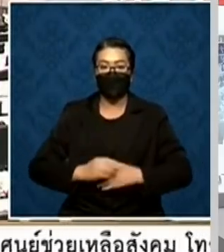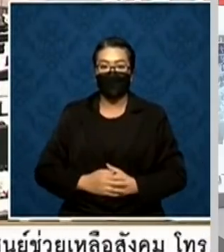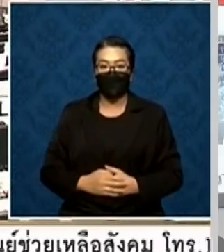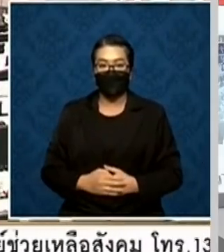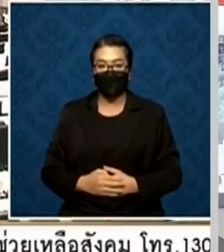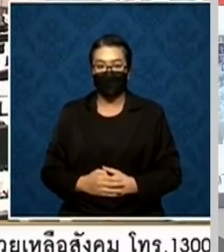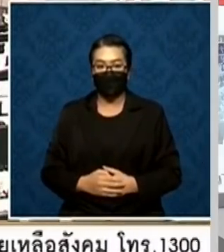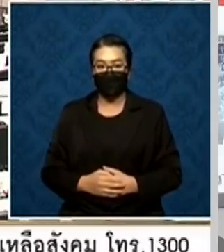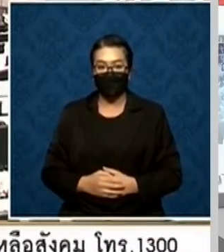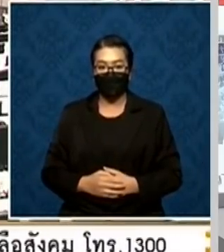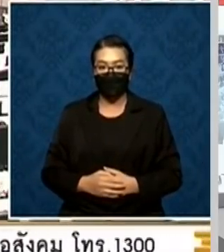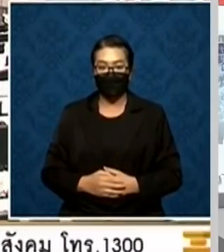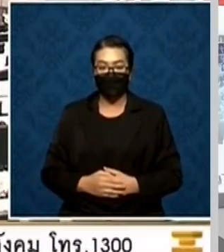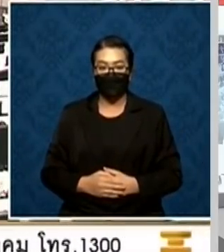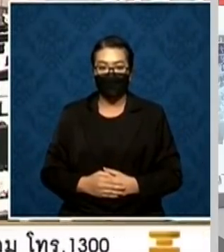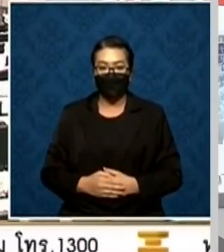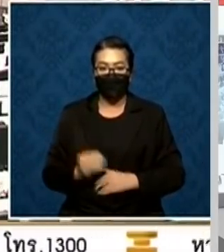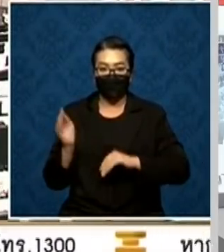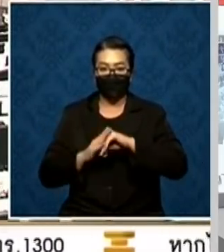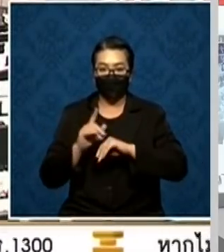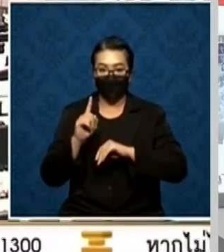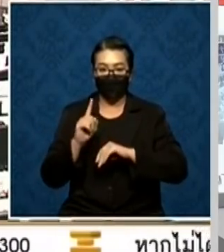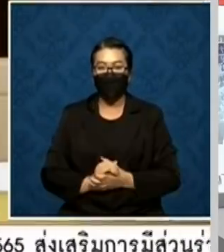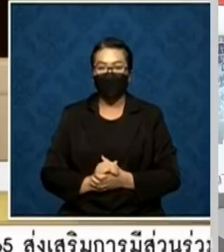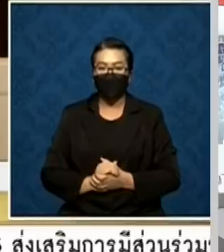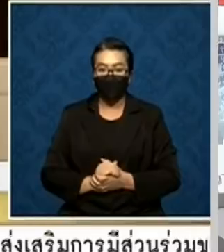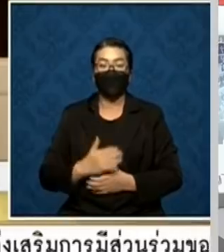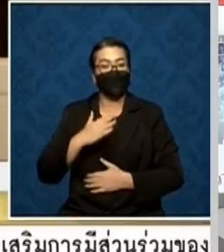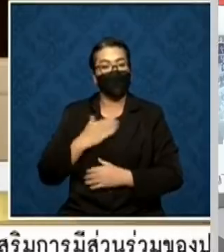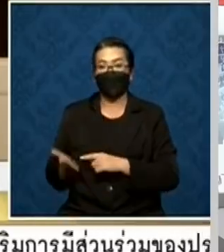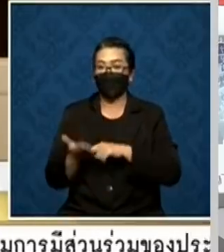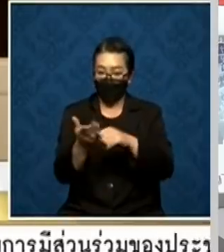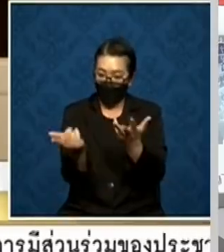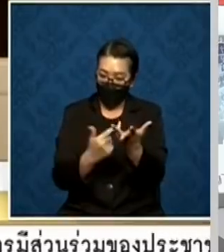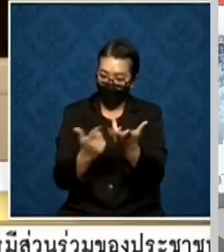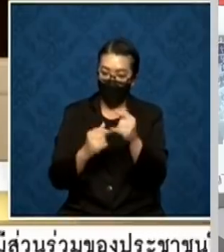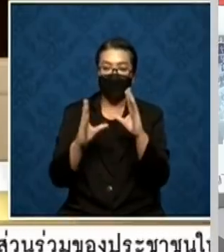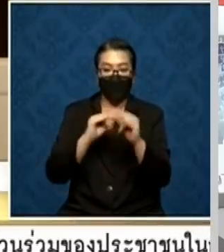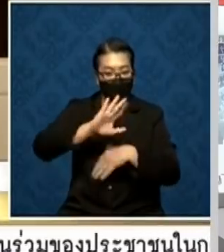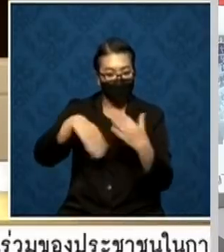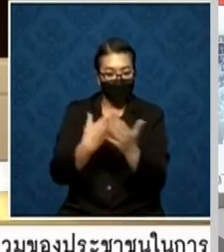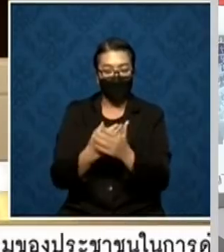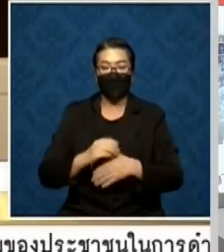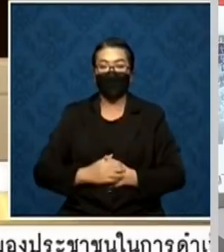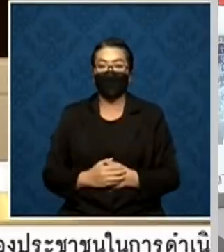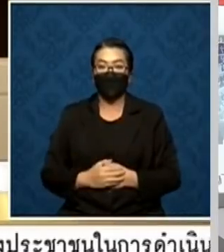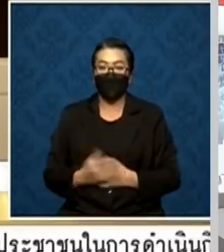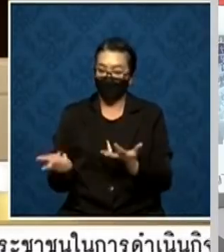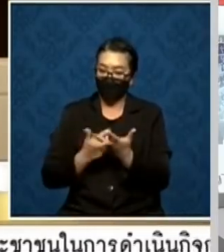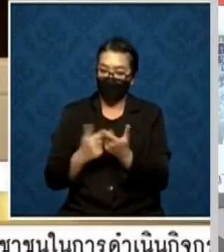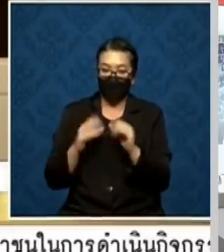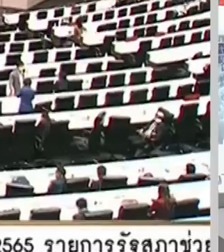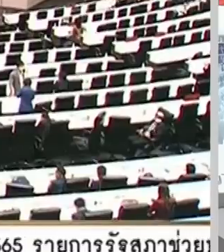พอมันล่มบ่อยล่มถี่แบบนี้คำว่าสภาล่มซ้ำซากมันก็กลับมาเป็นกระแสวิพากษ์วิจารณ์นะครับบรรยากาศในสภาเนี่ยดุ